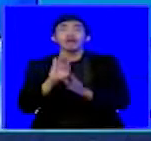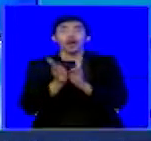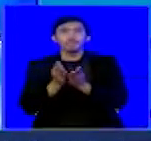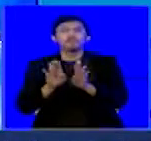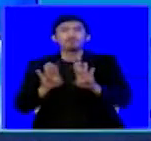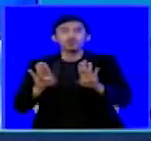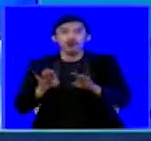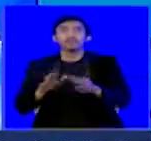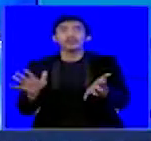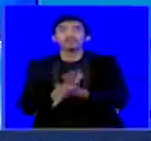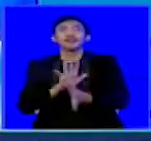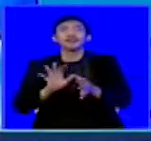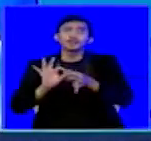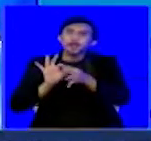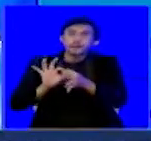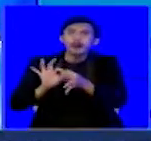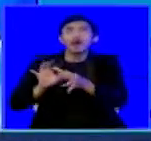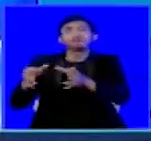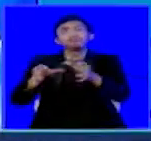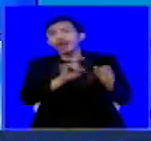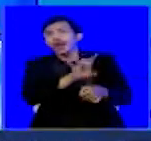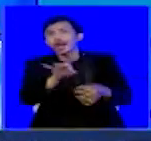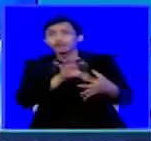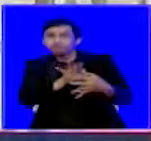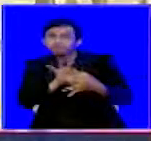Genos melebihi kapasitas produksi.